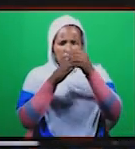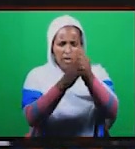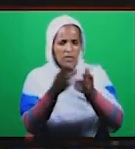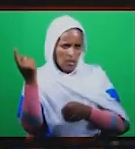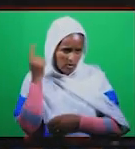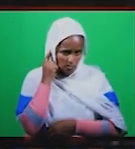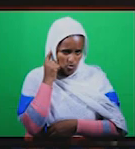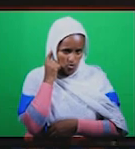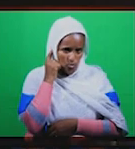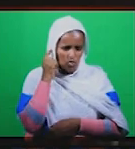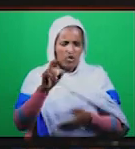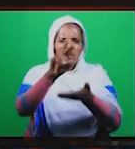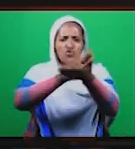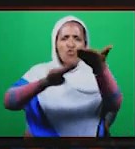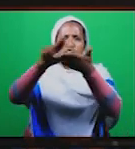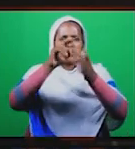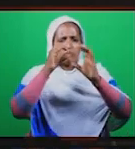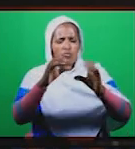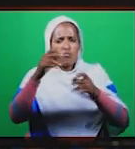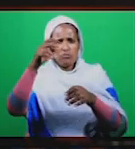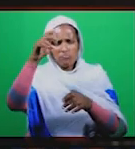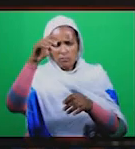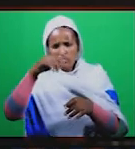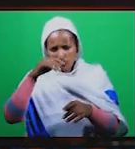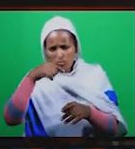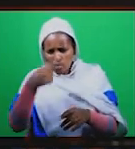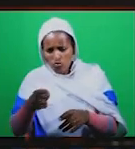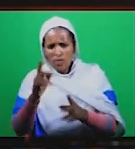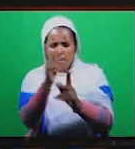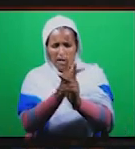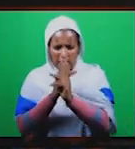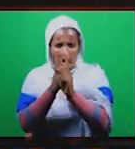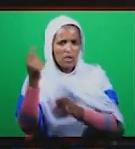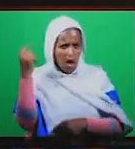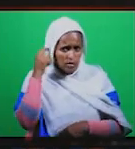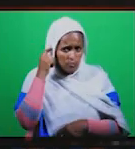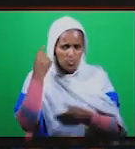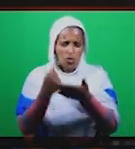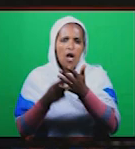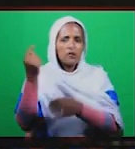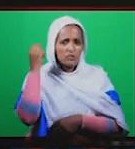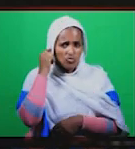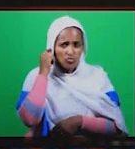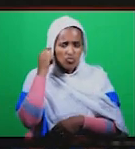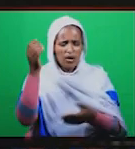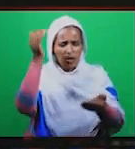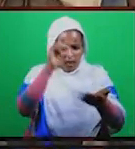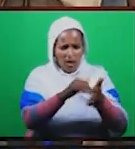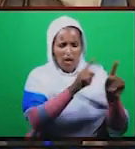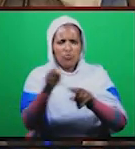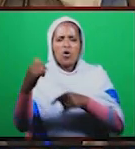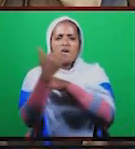ስለሚኖሩ ያንን መለየት ማወቅ መቻል አለባችሁ። የሃይማኖት መሪዎቻችሁን አዳምጡ። የዩኒቨርሲቲ መምህራን፣